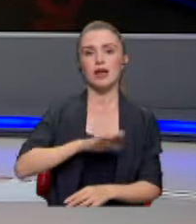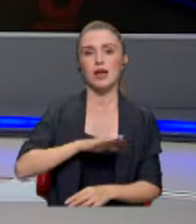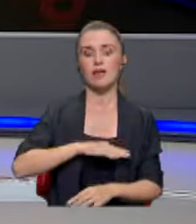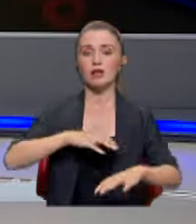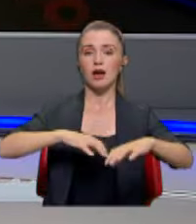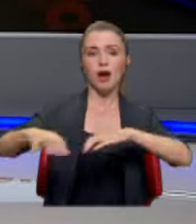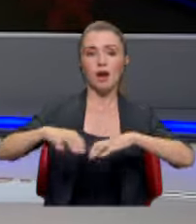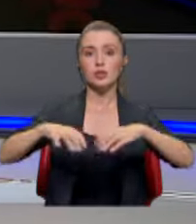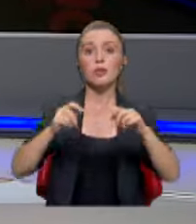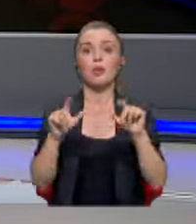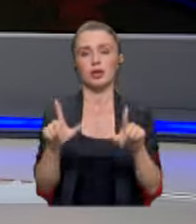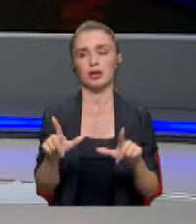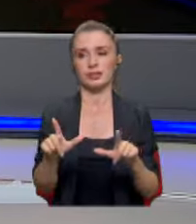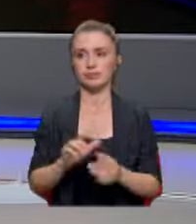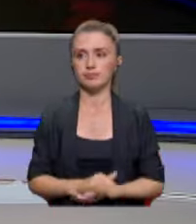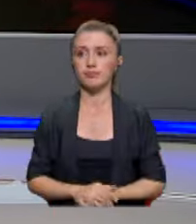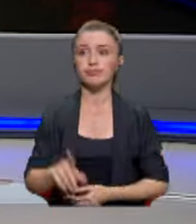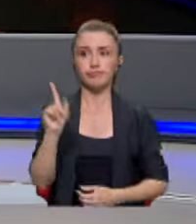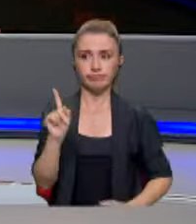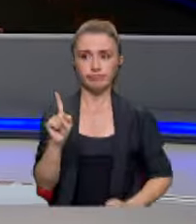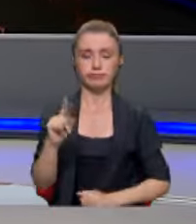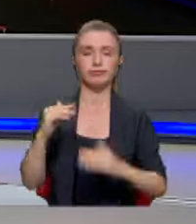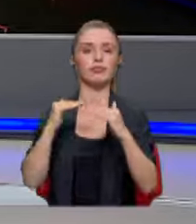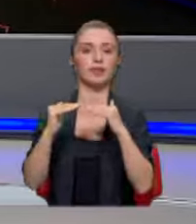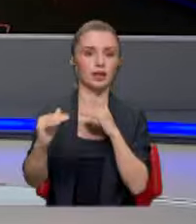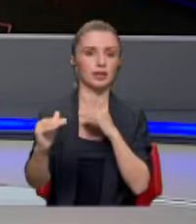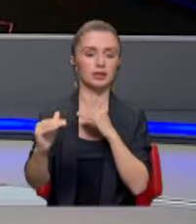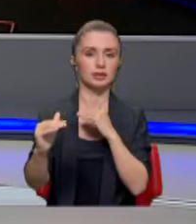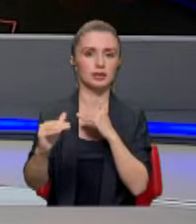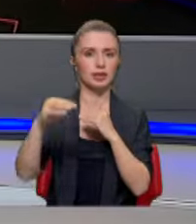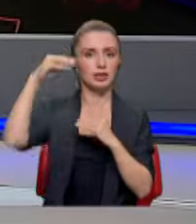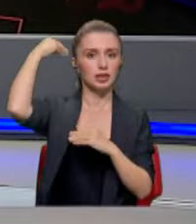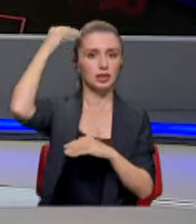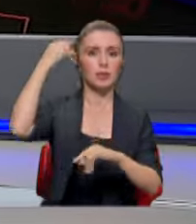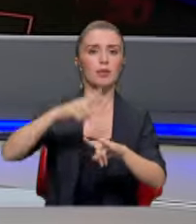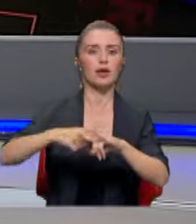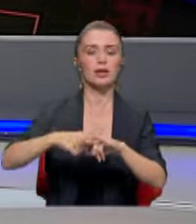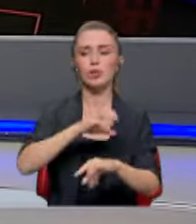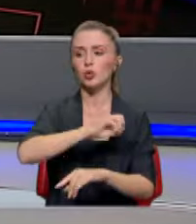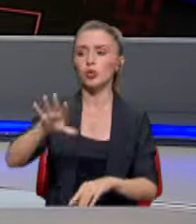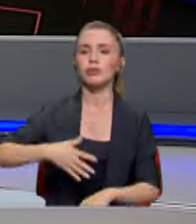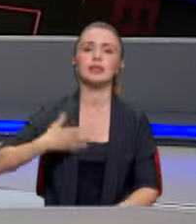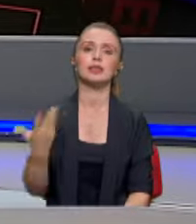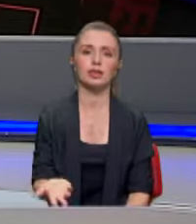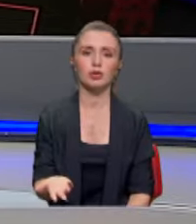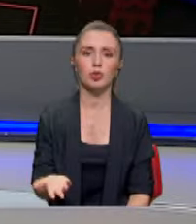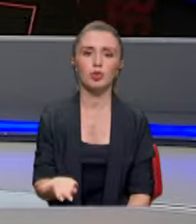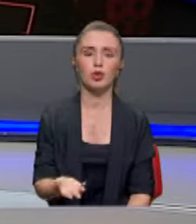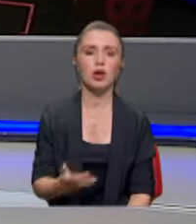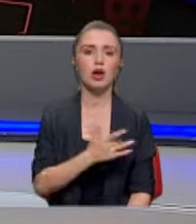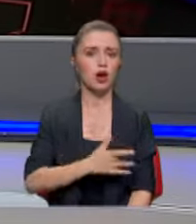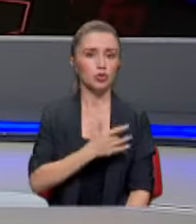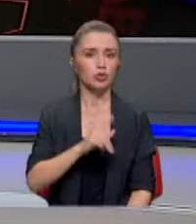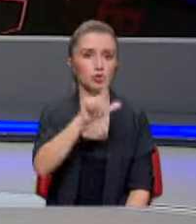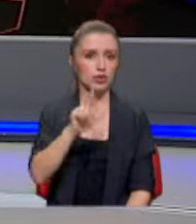böyle bir ayrım yapmamak gerekir. Bir de halkımız belli ki artık imam hatipe doymuş. Yani artık göndermiyor çocuklarını. Anadolu liseleri var, fen liseleri